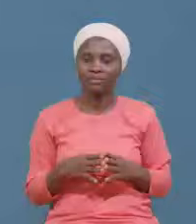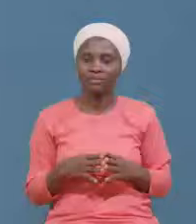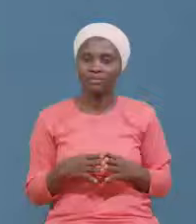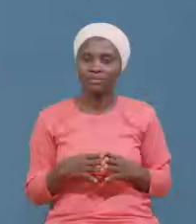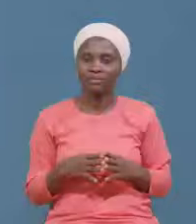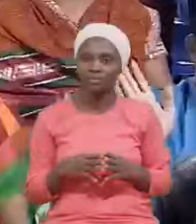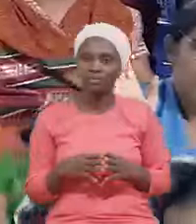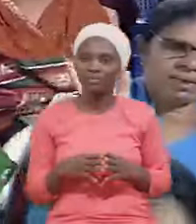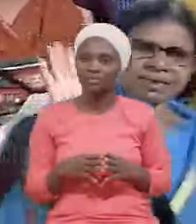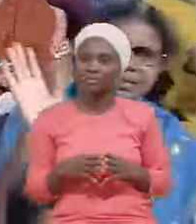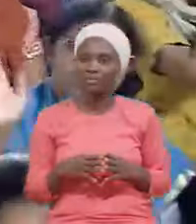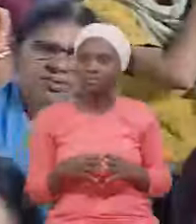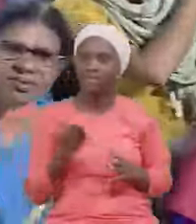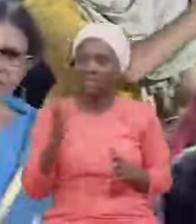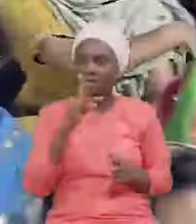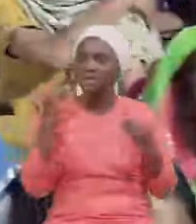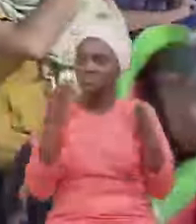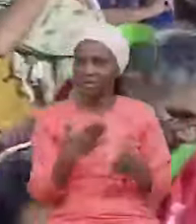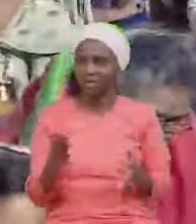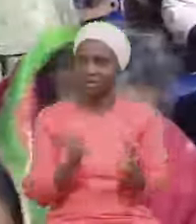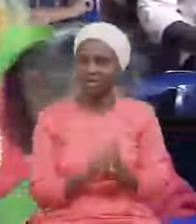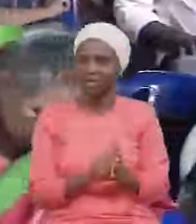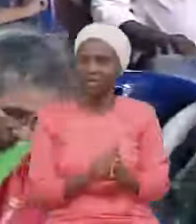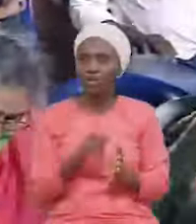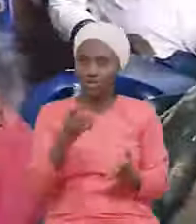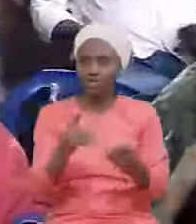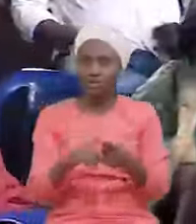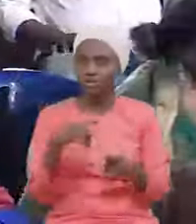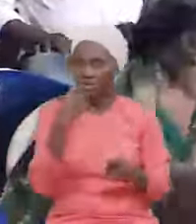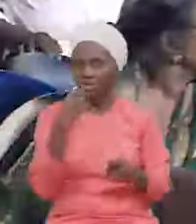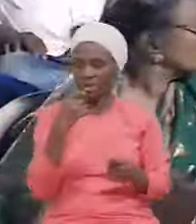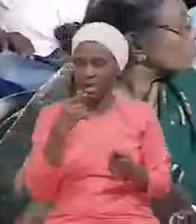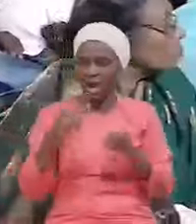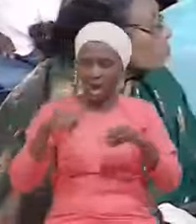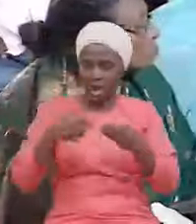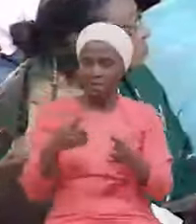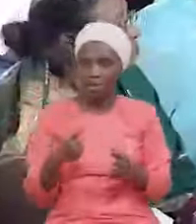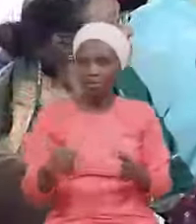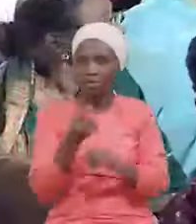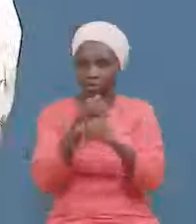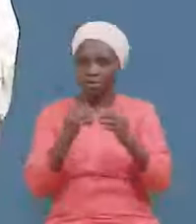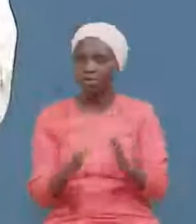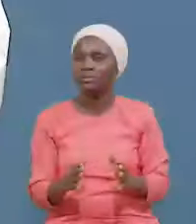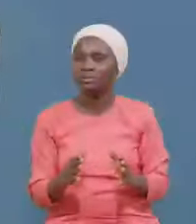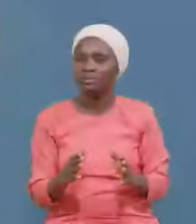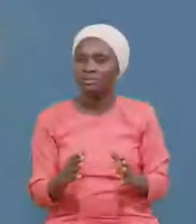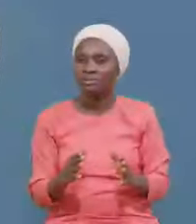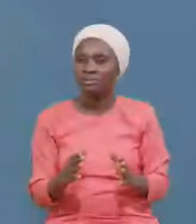devuni shakti. There are many things worth to say about the Saviour. Ee roju rakshan gurugunchi anekamaina sangathulu manam